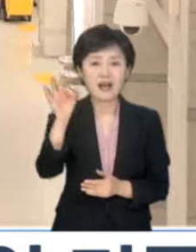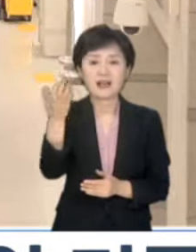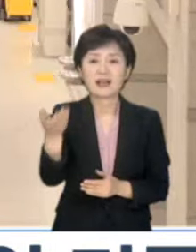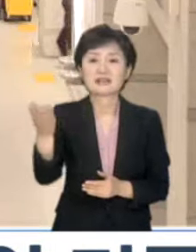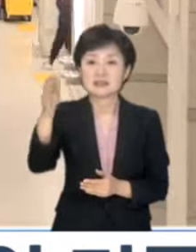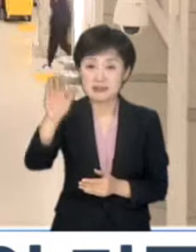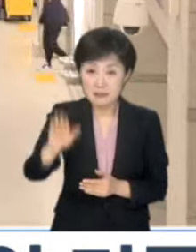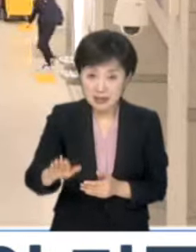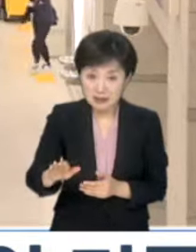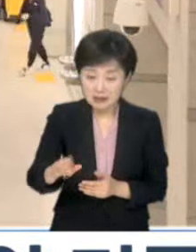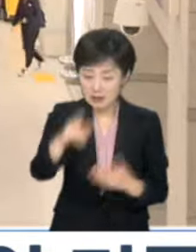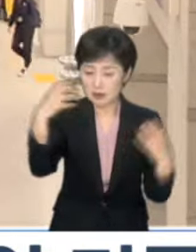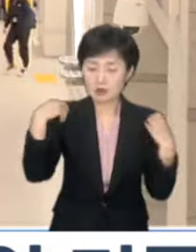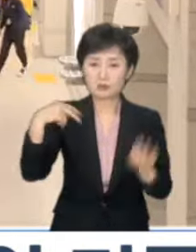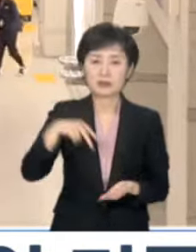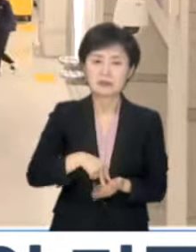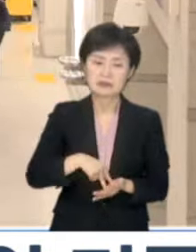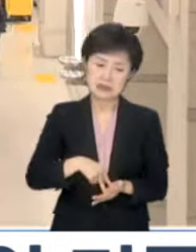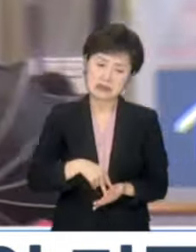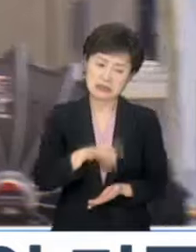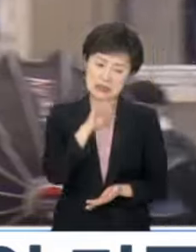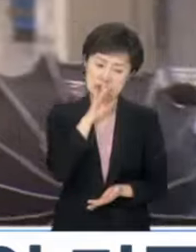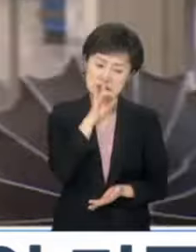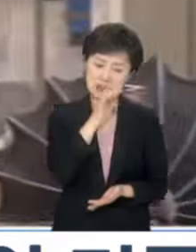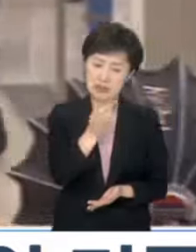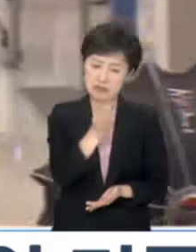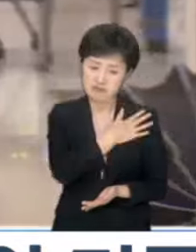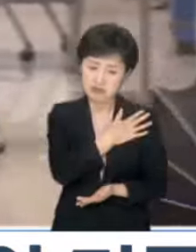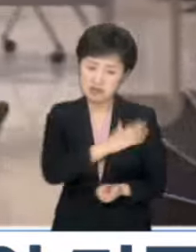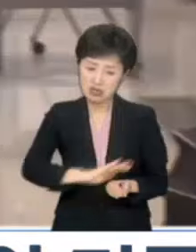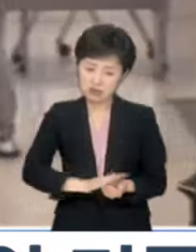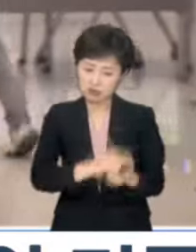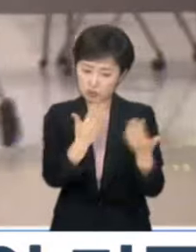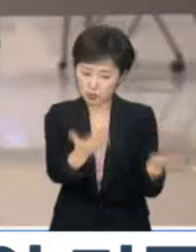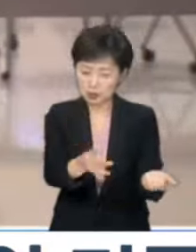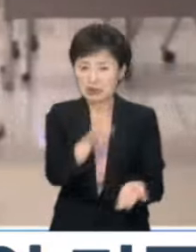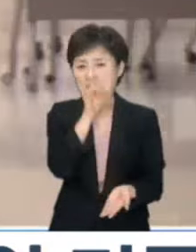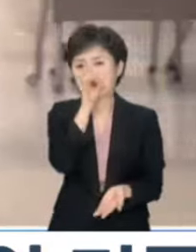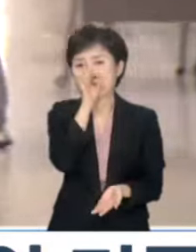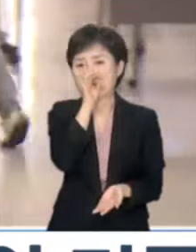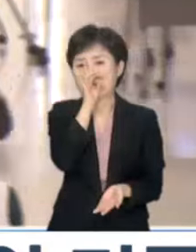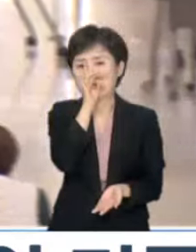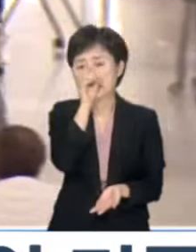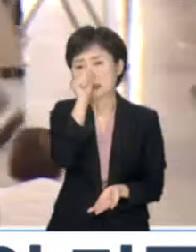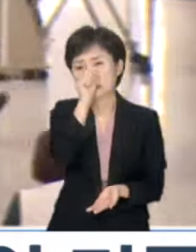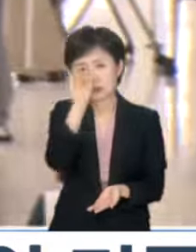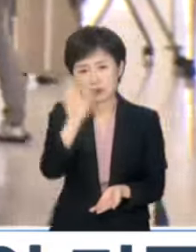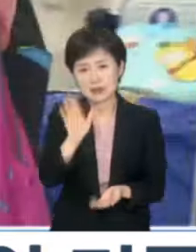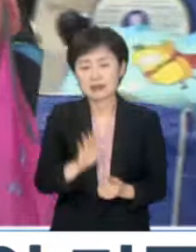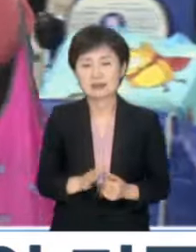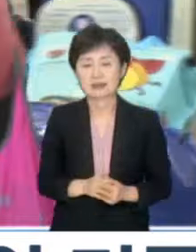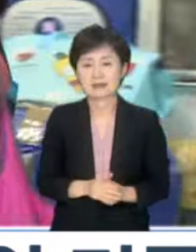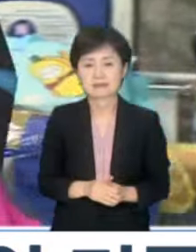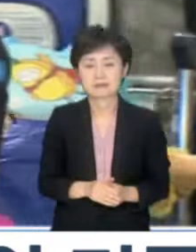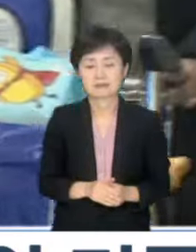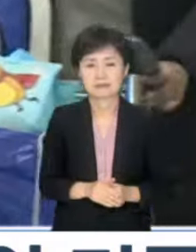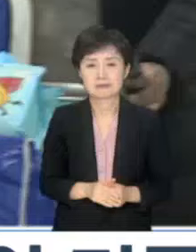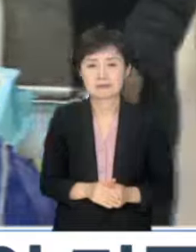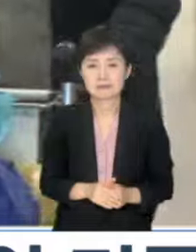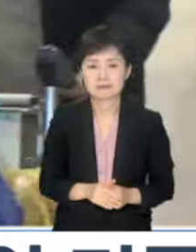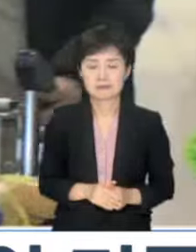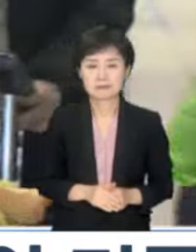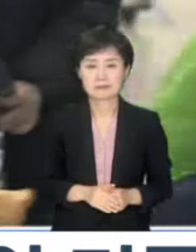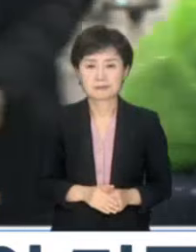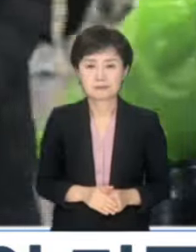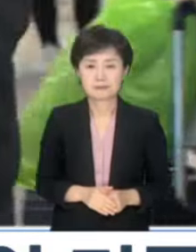쪽에서는 이런 유료 패스트트랙 도입이 위화감을 조성할 수 있다라고 네. 하는 우려 때문에 사실은 그 입장 자체에 대해서 좀 유보적인 입장을 밝히고 있는 것으로